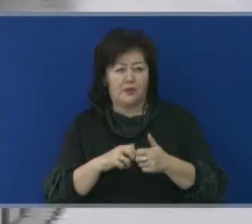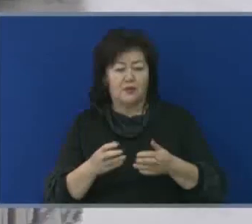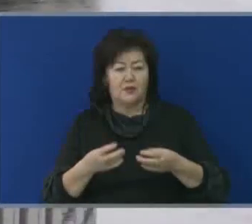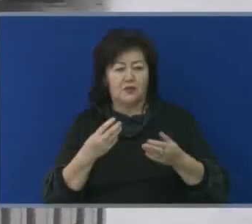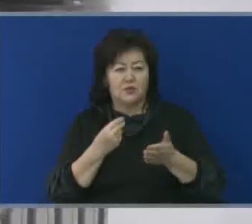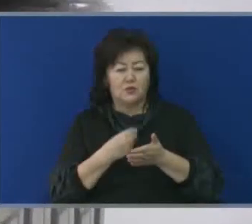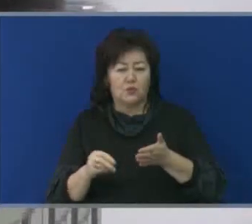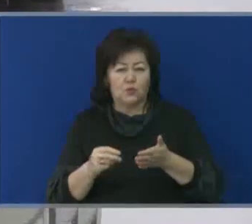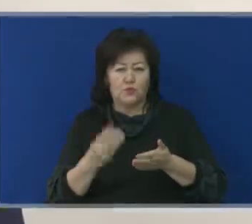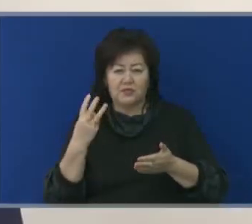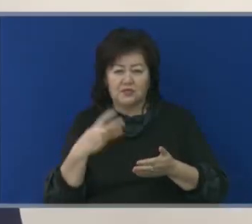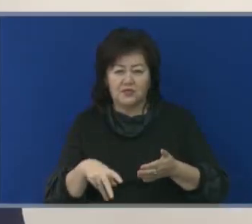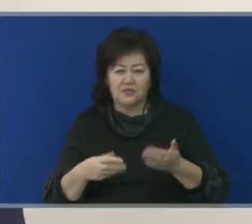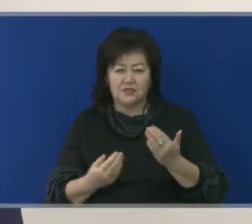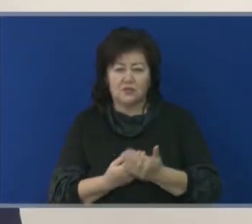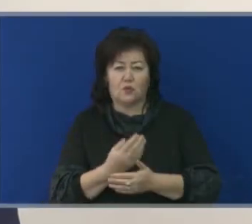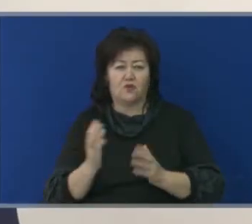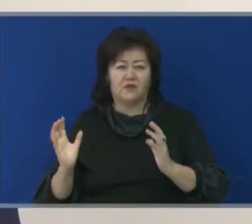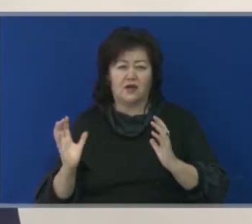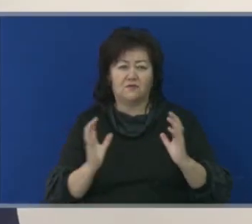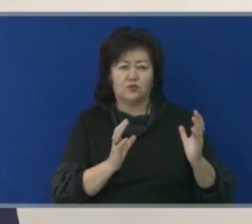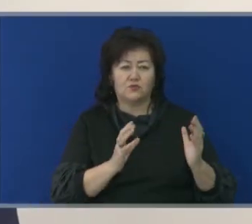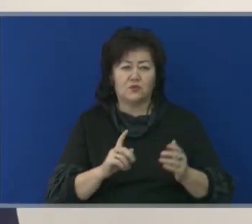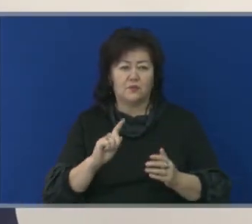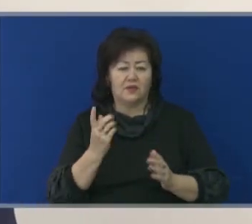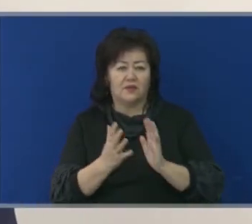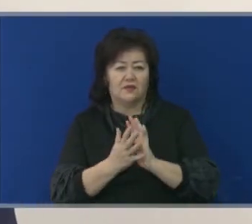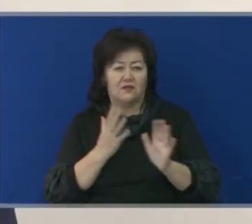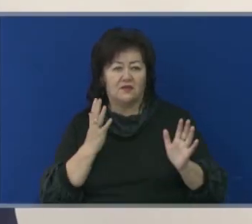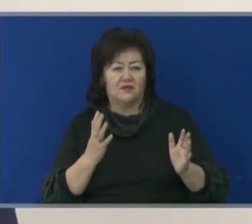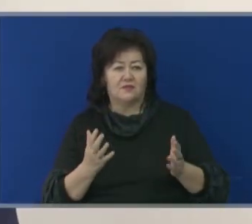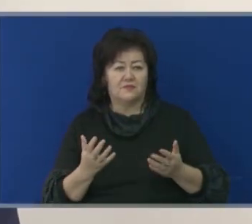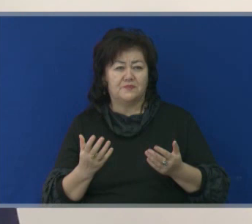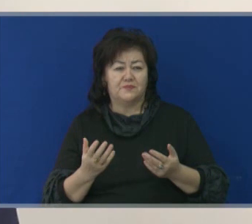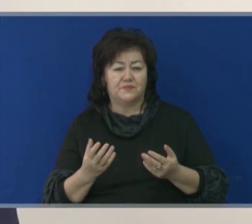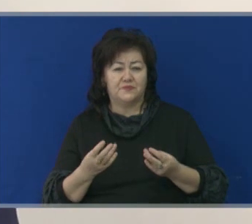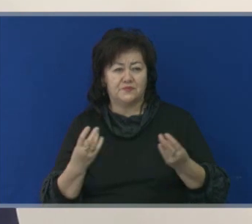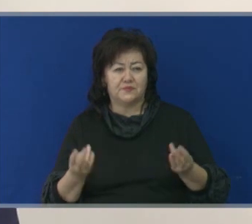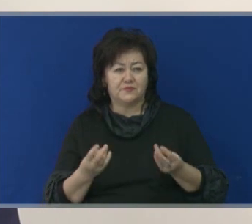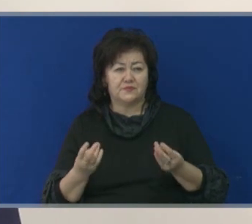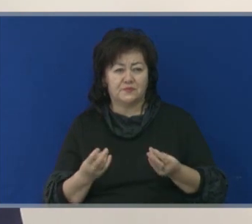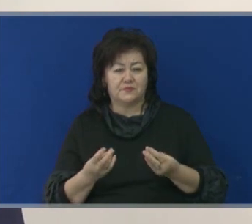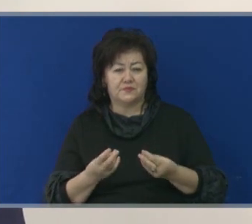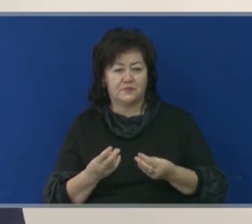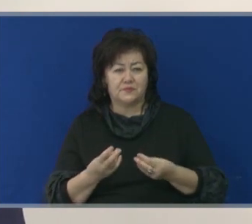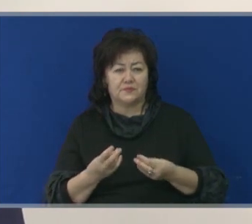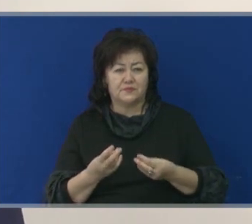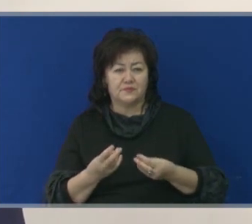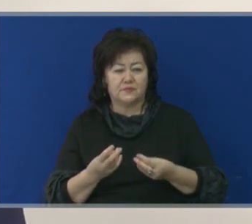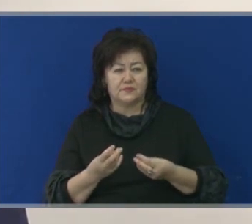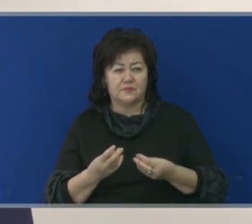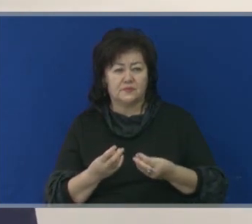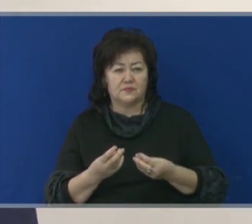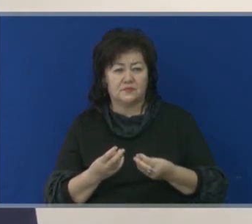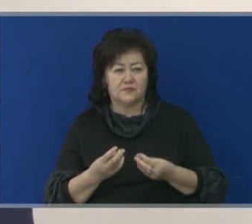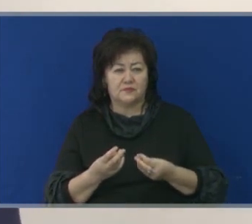еще 30 новых автобусов. Причина в том, что в первую очередь нету достаточного количества автобусов подвижного состава. Мы